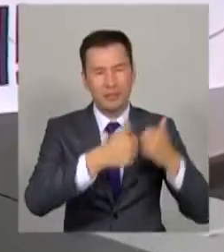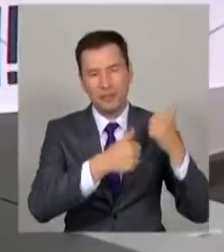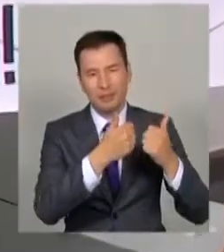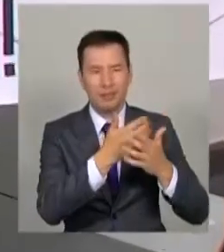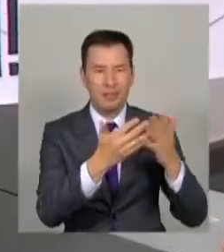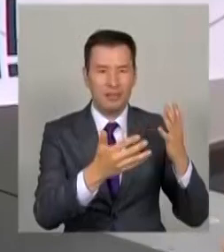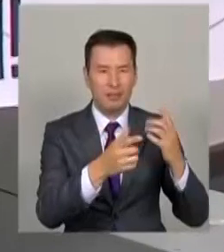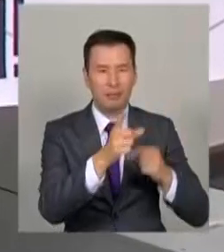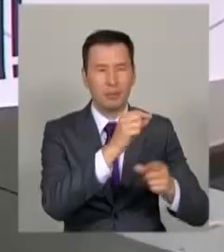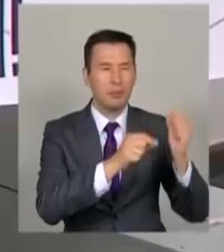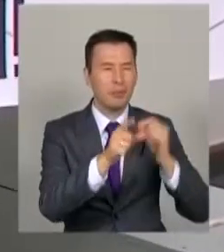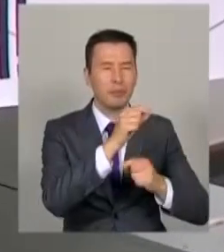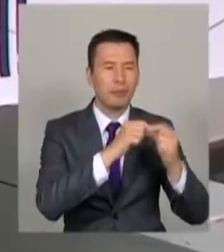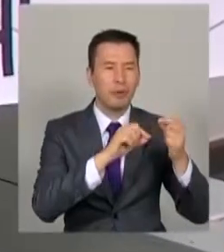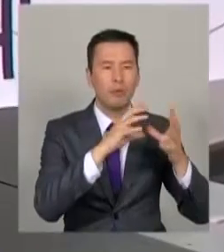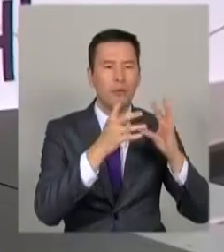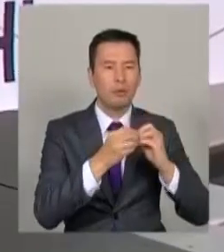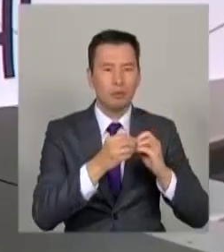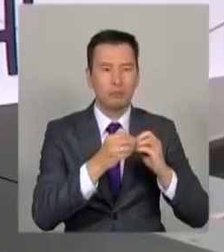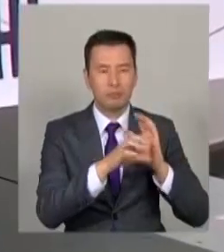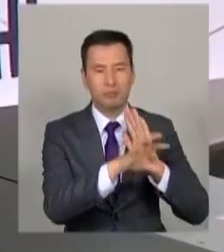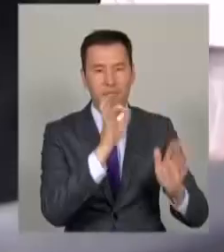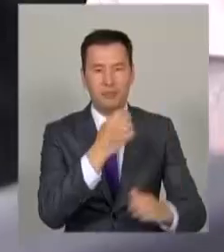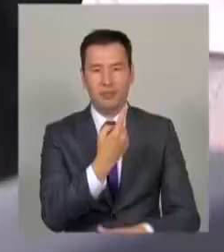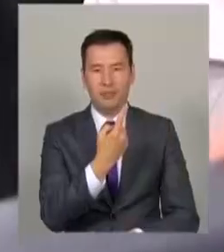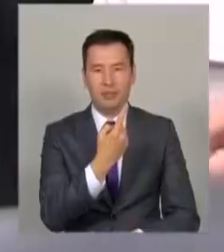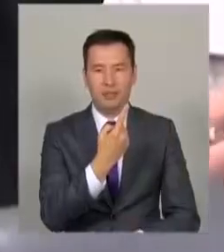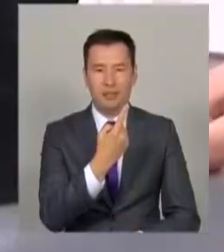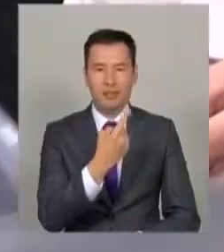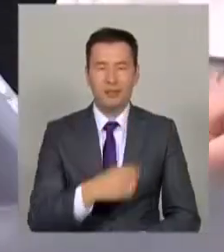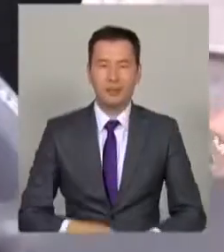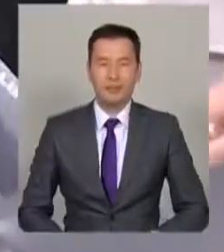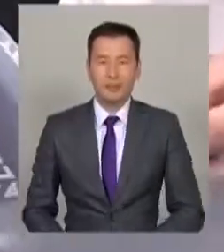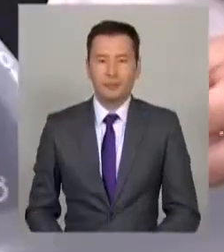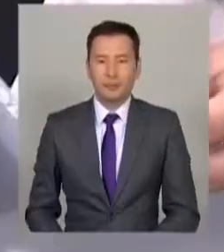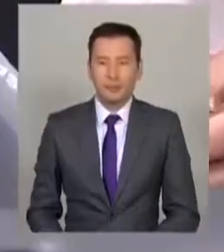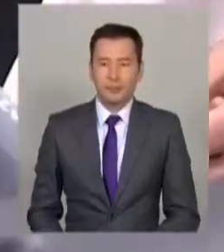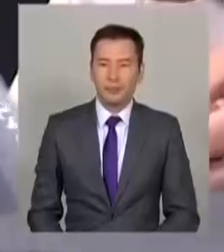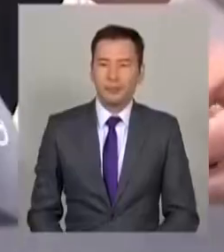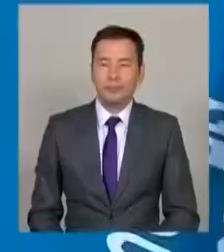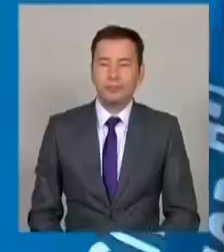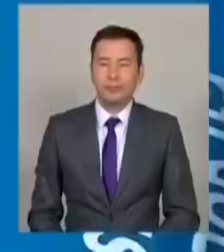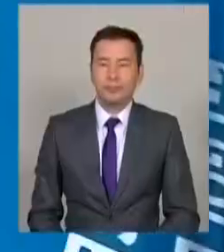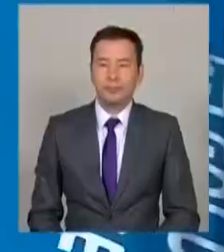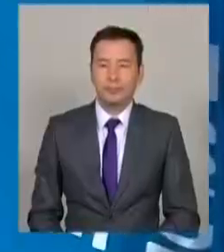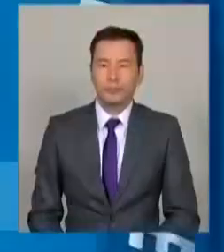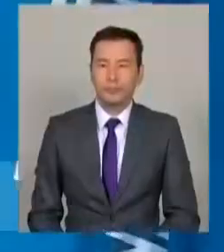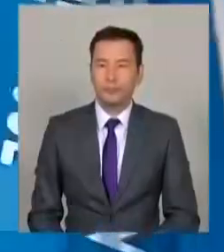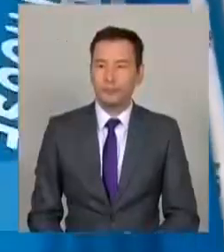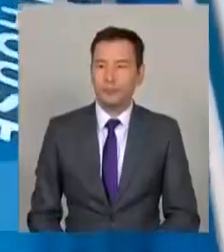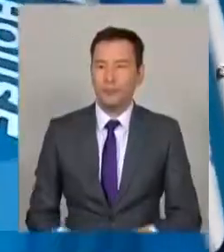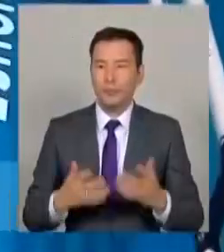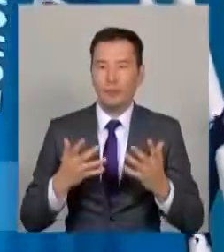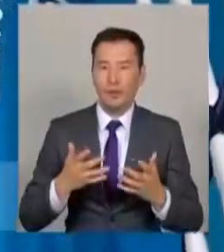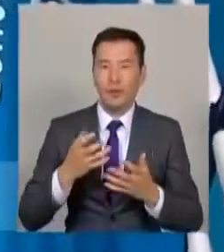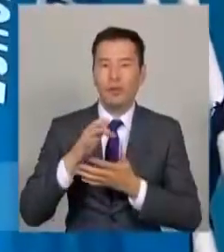Одан бөлек оқу-жаттығу жиынында қарадық. Арасында іріктеу спаррингтер болды. Енді біздің